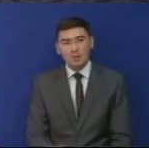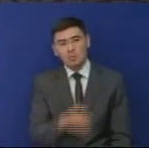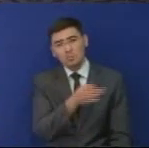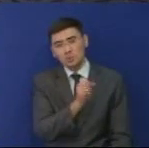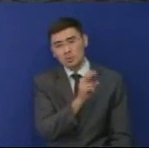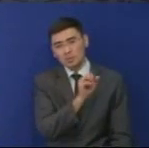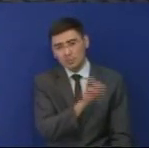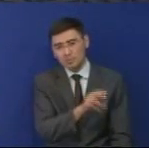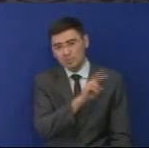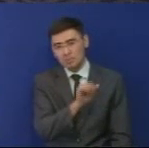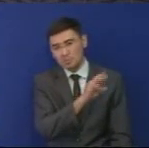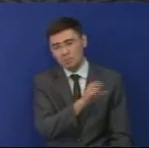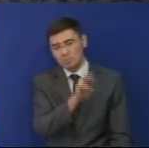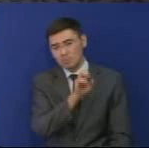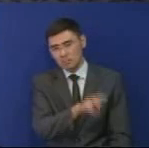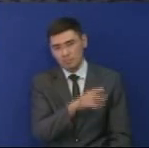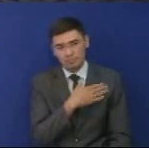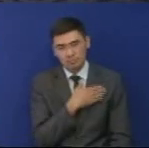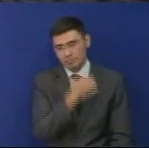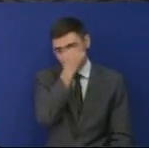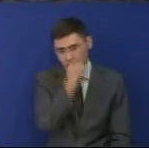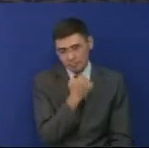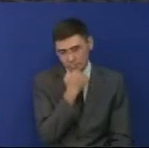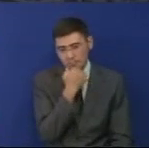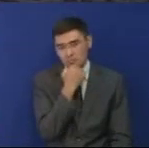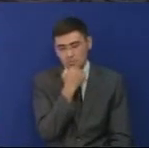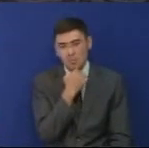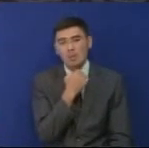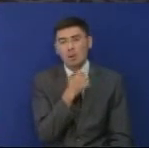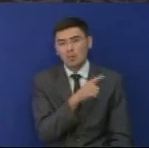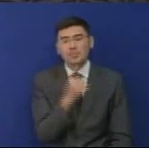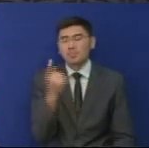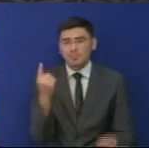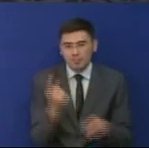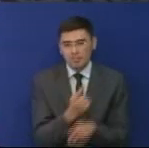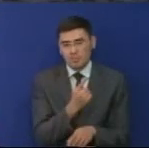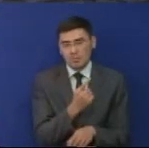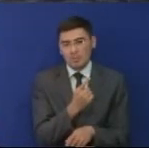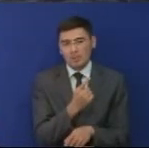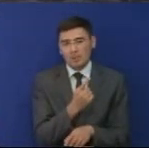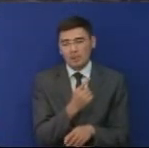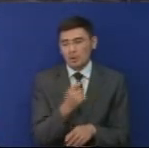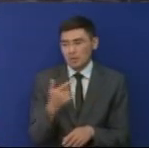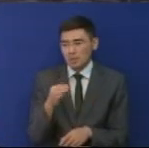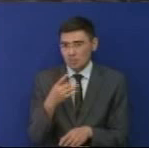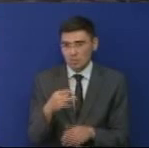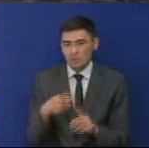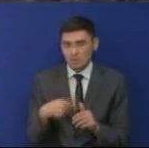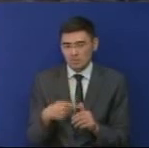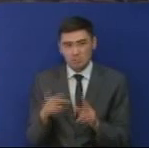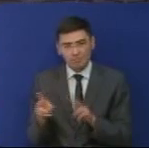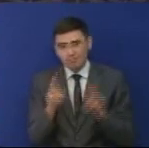Спасибо Даниалу Кенжетаевичу. Действительно, можно сказать, что он в этом возрасте впервые присвоил звание героя. Это символ